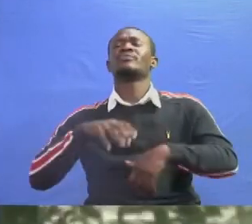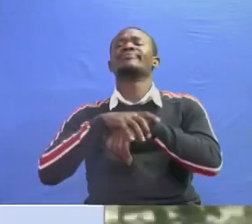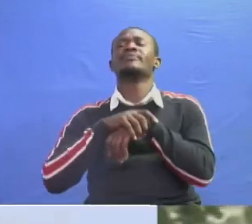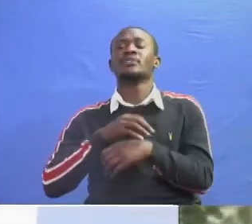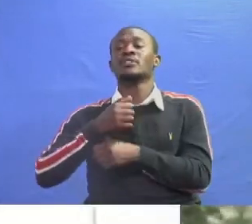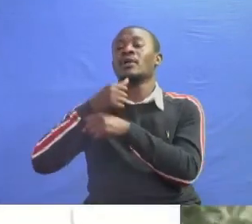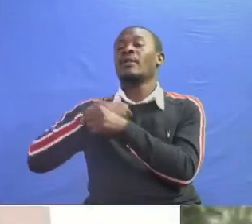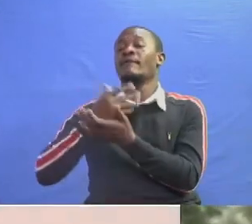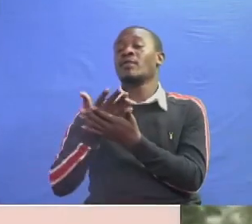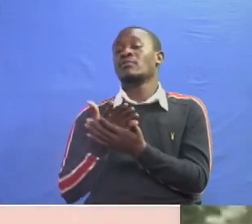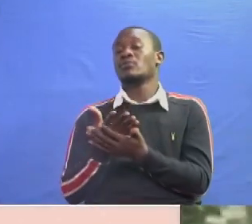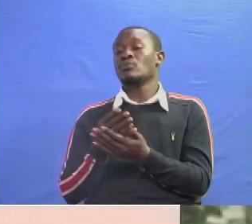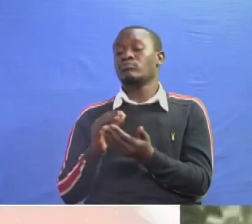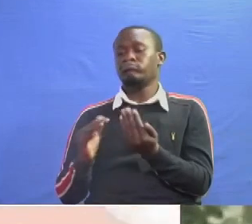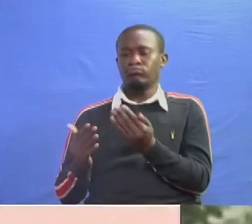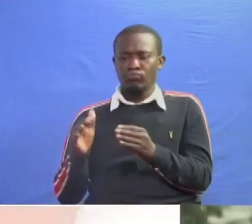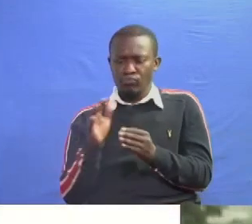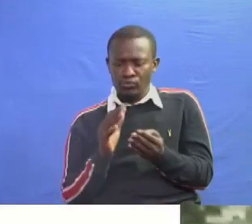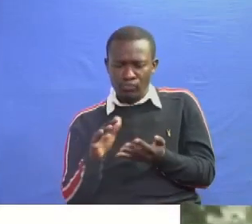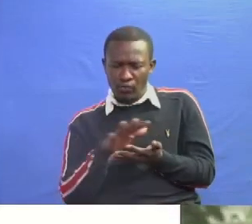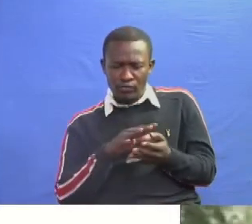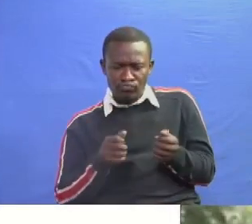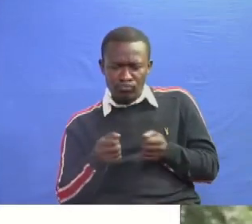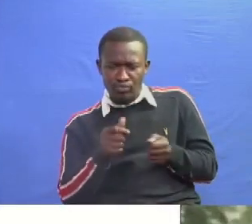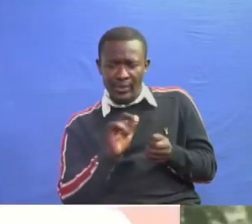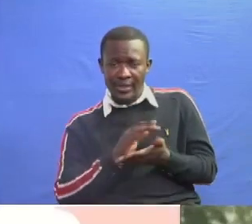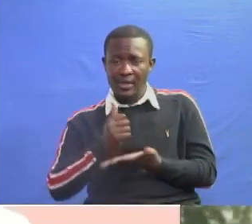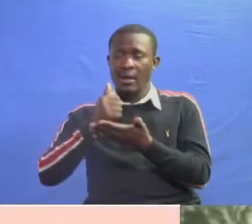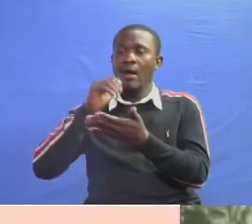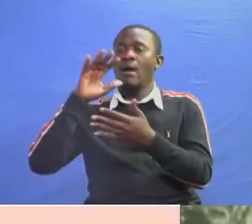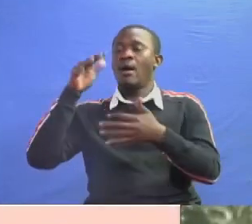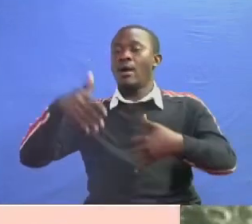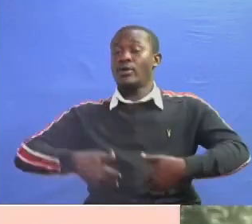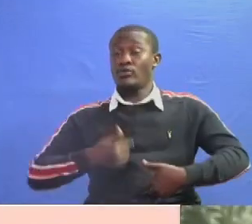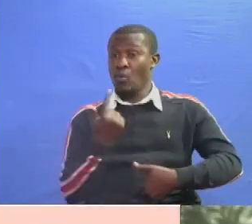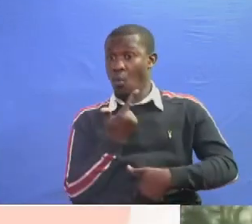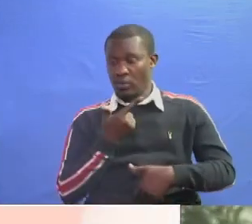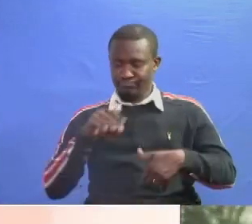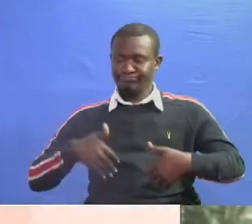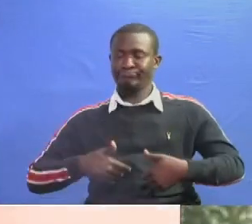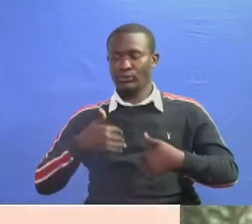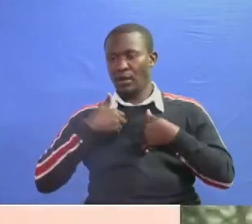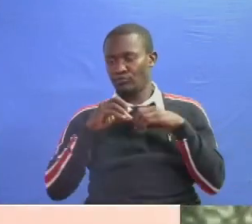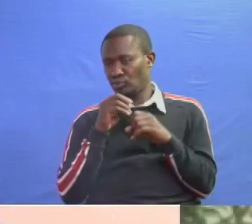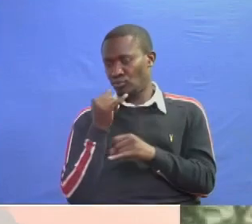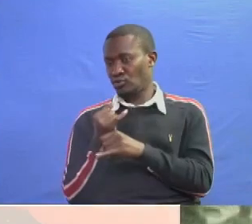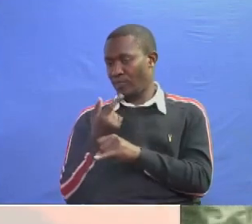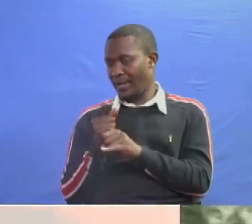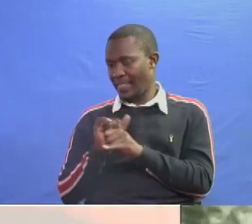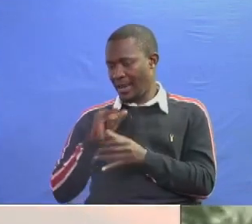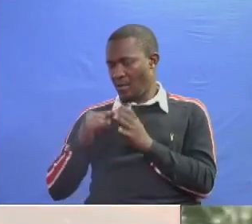wa mashine ya car wash, kuosha magari, mapikipiki. Hiyo pia itatuinua kama vijana, kwa sababu si vijana tunakosa kazi, lakini kama hiyo mashine